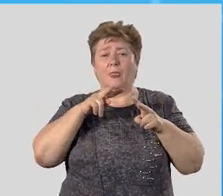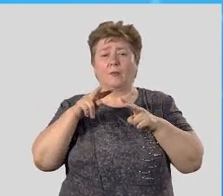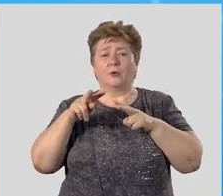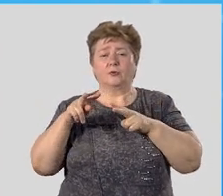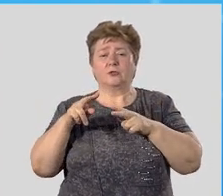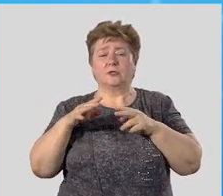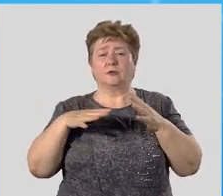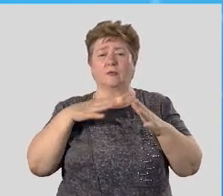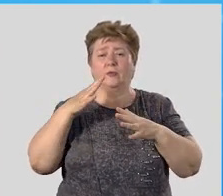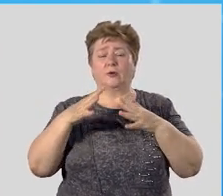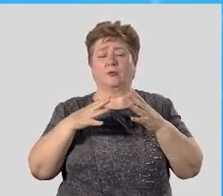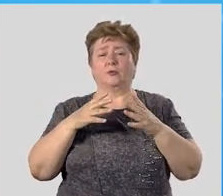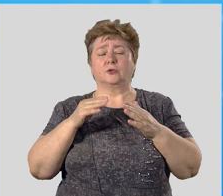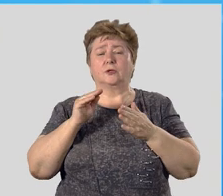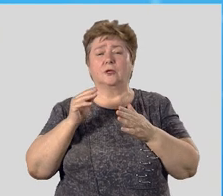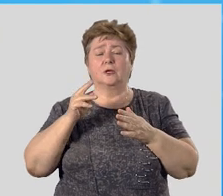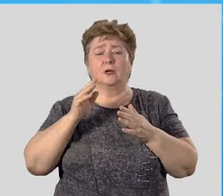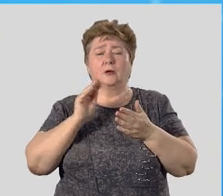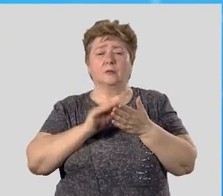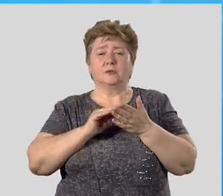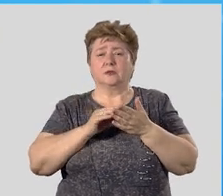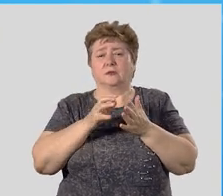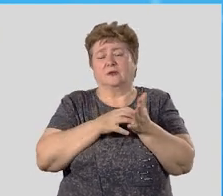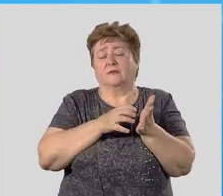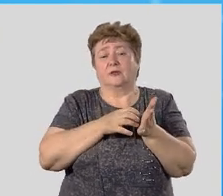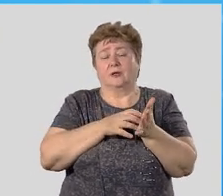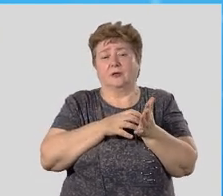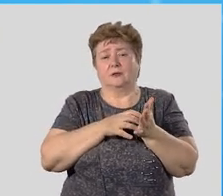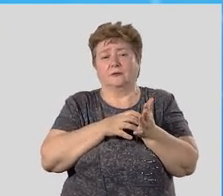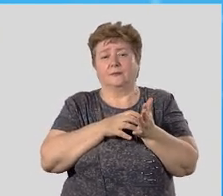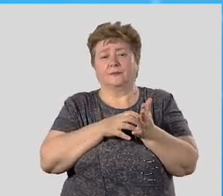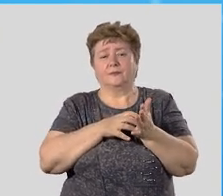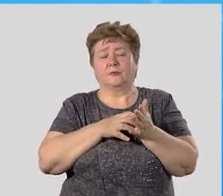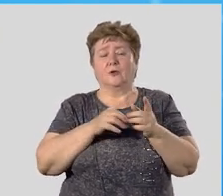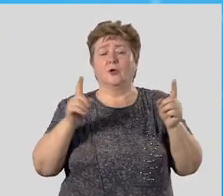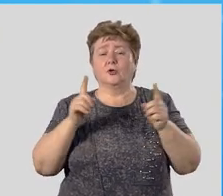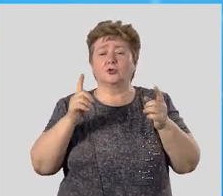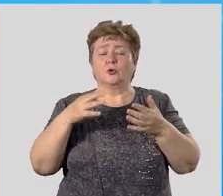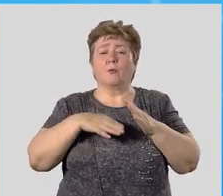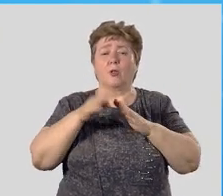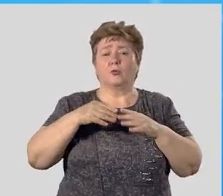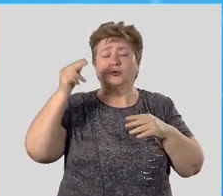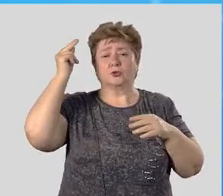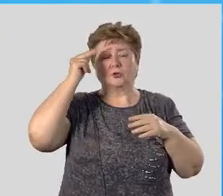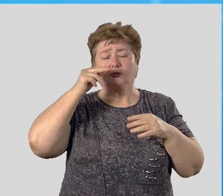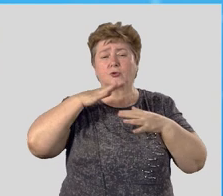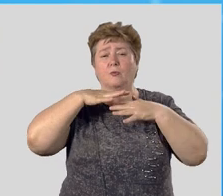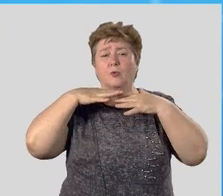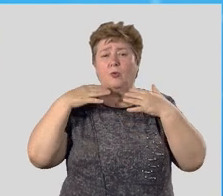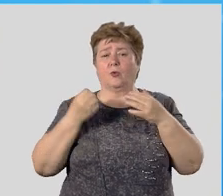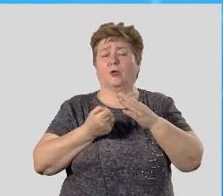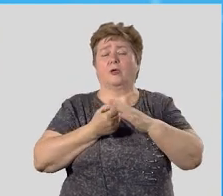Наблюдений в природе часто бывает недостаточно. Чтобы лучше изучить